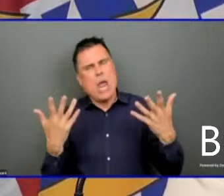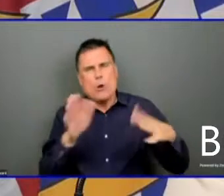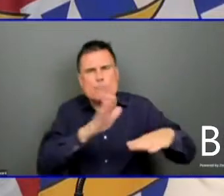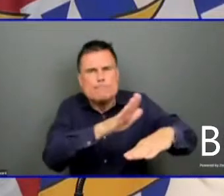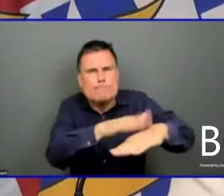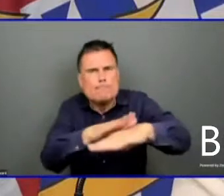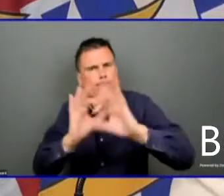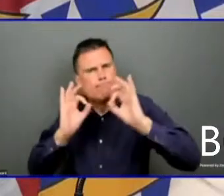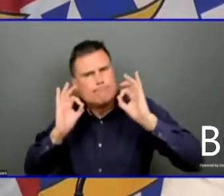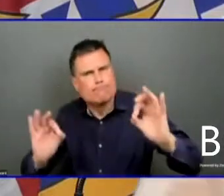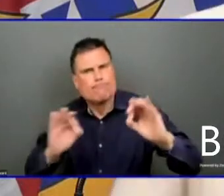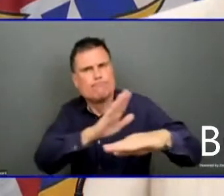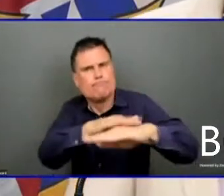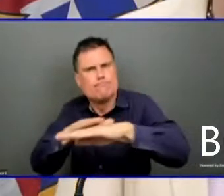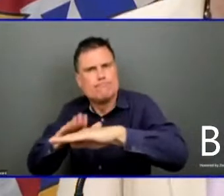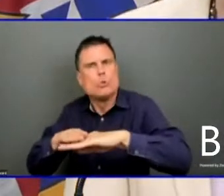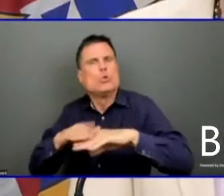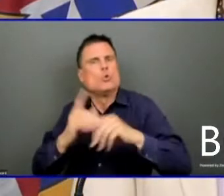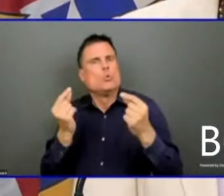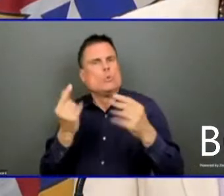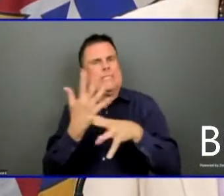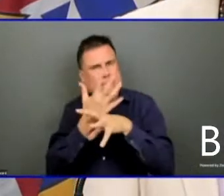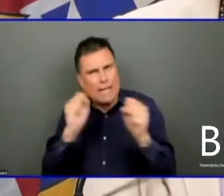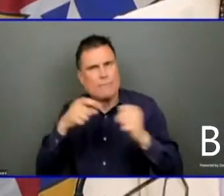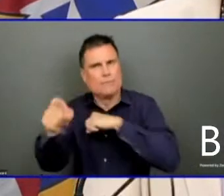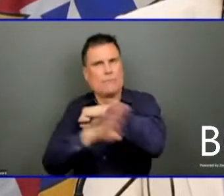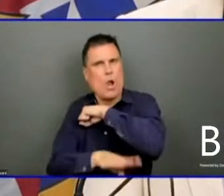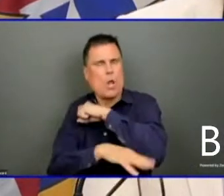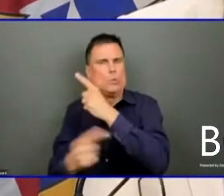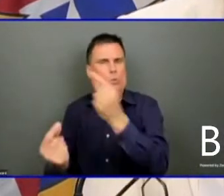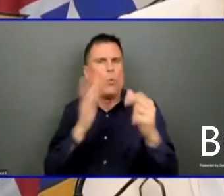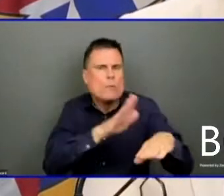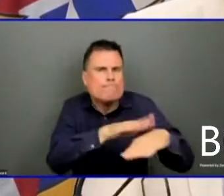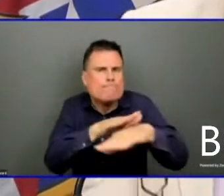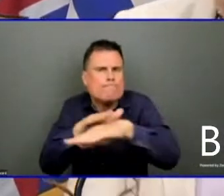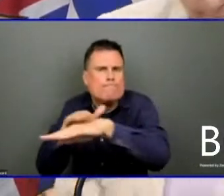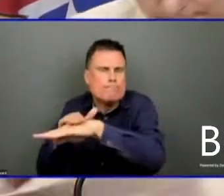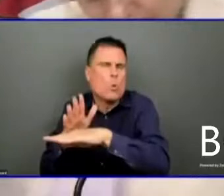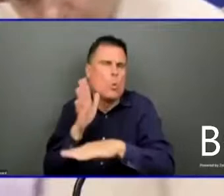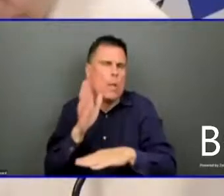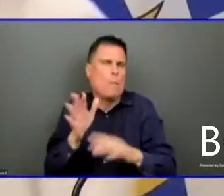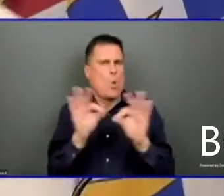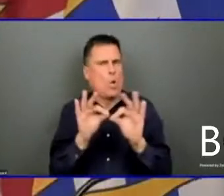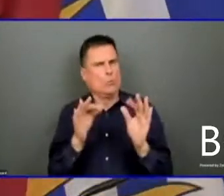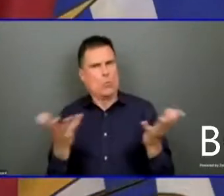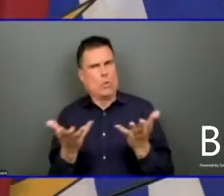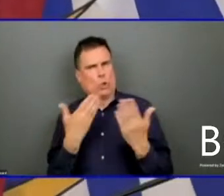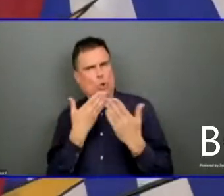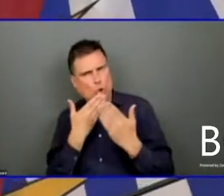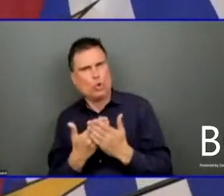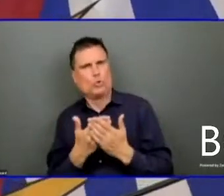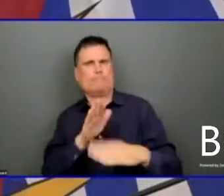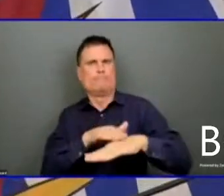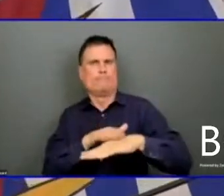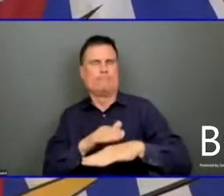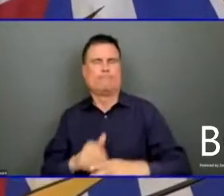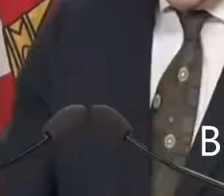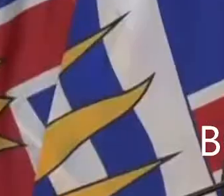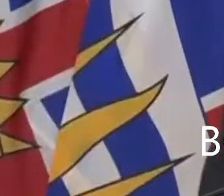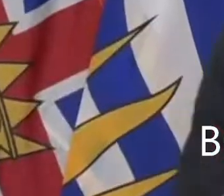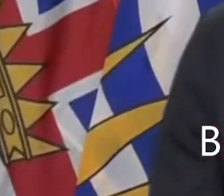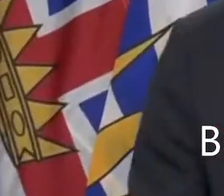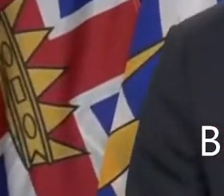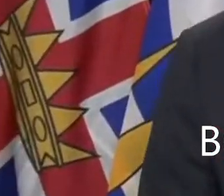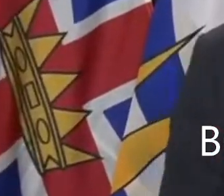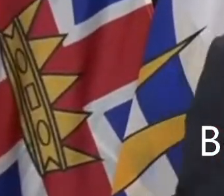逐步的安全的向社会开放，让逐渐因为疫苗上来了。所以这个伯尼最后这一